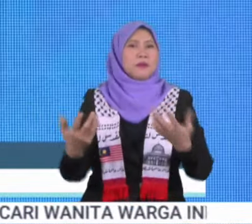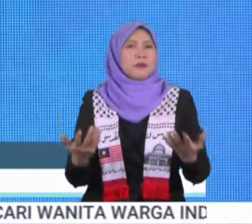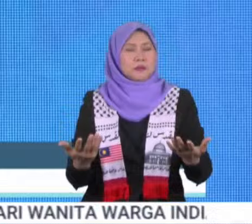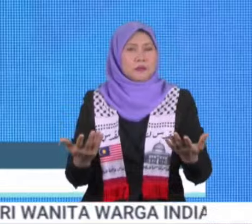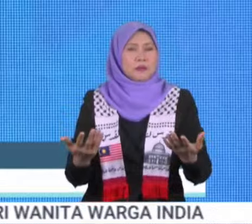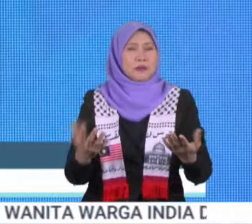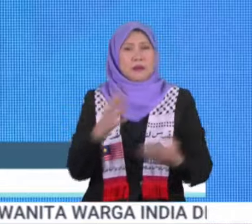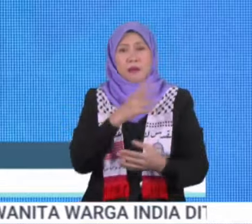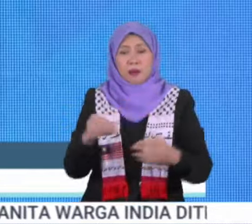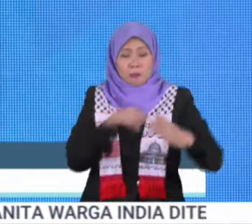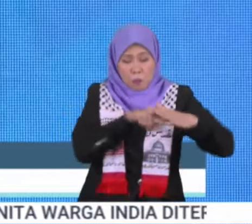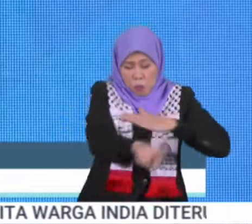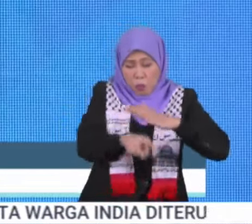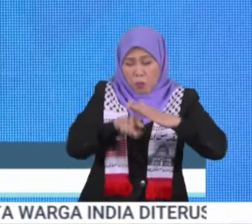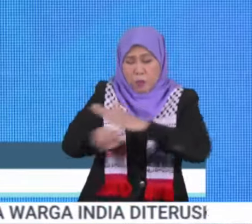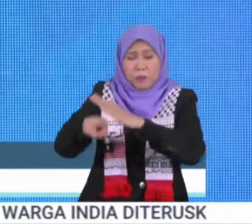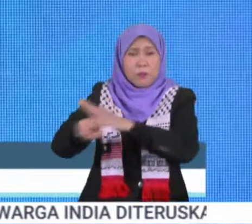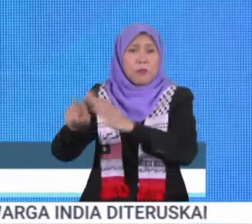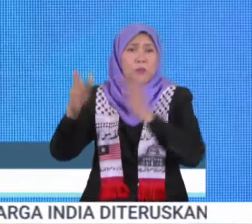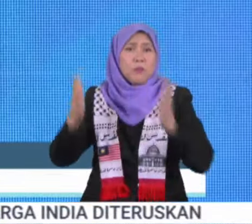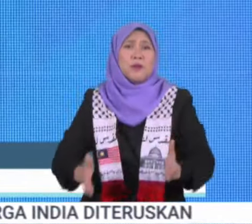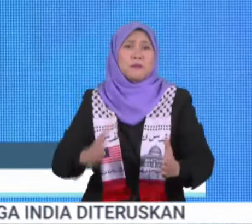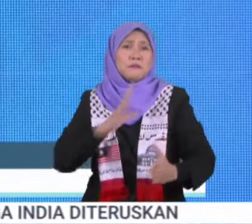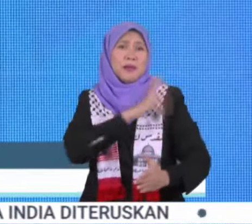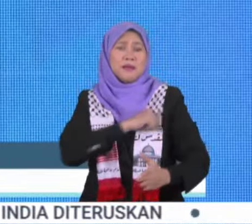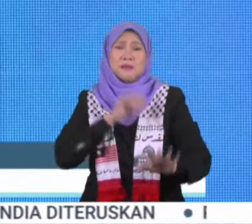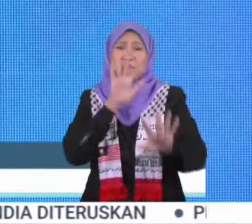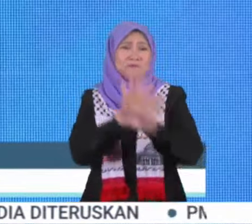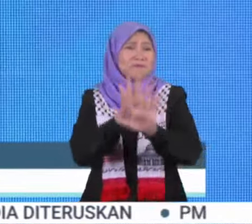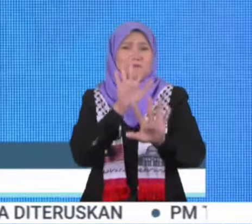genosid, pembantaian hidup,